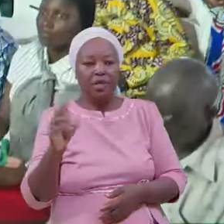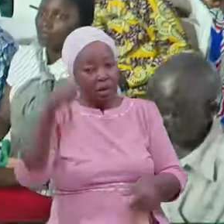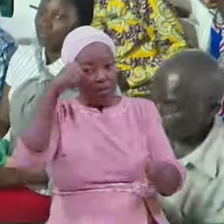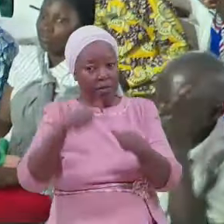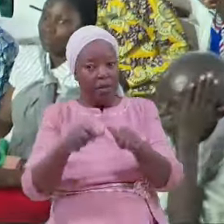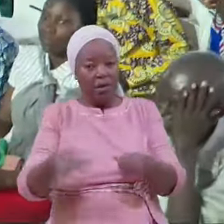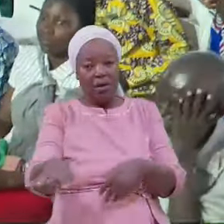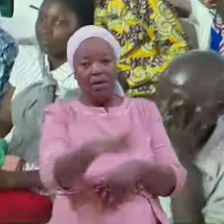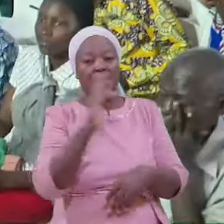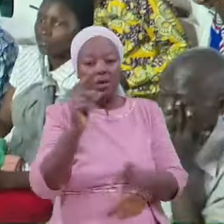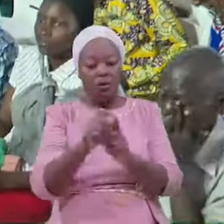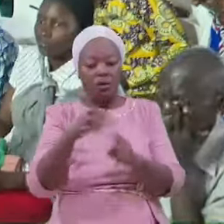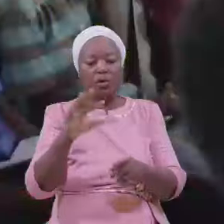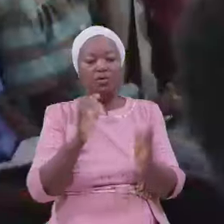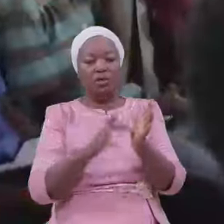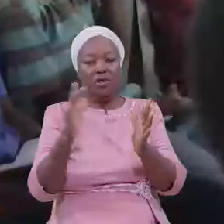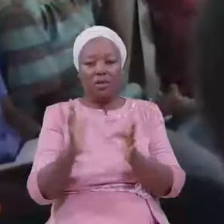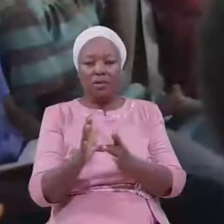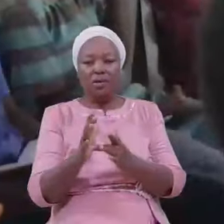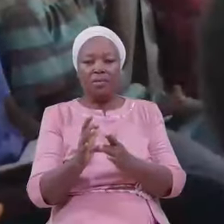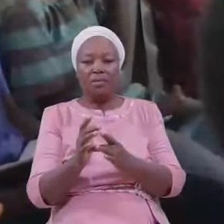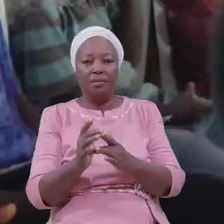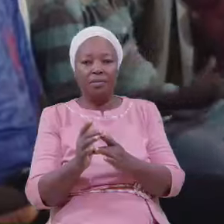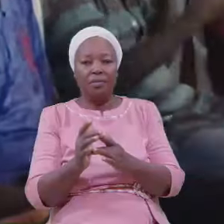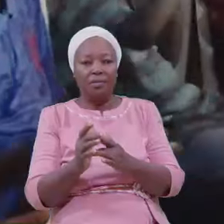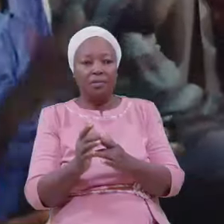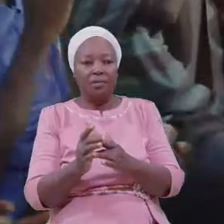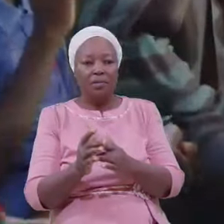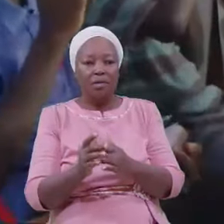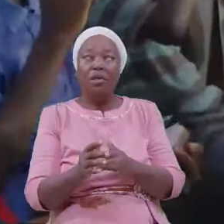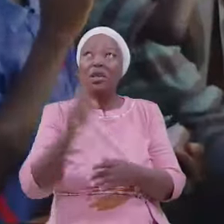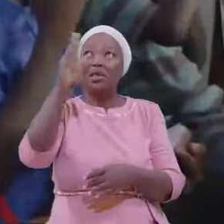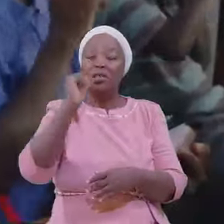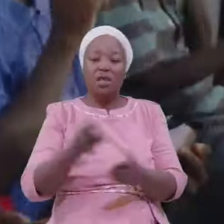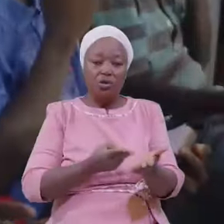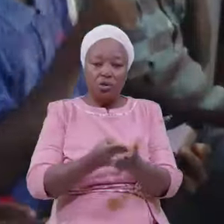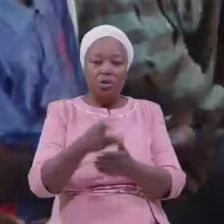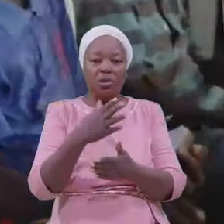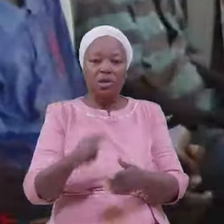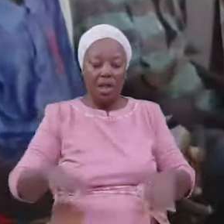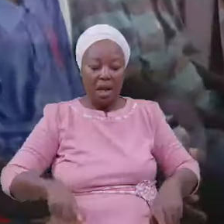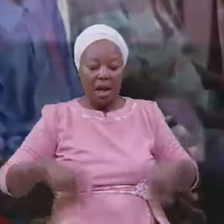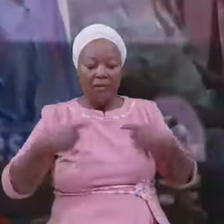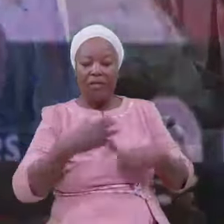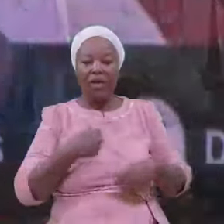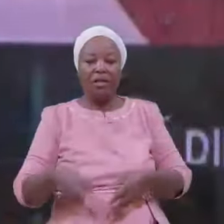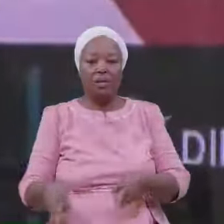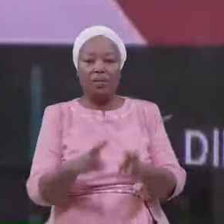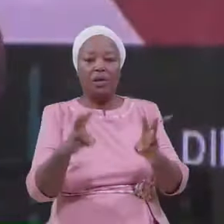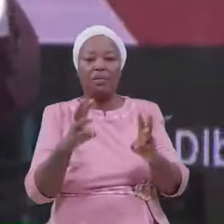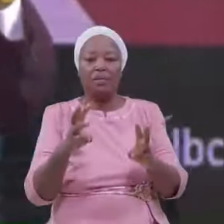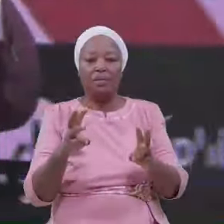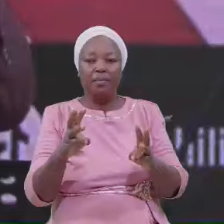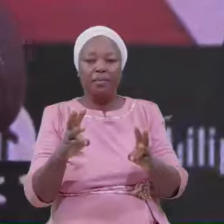Jesus. Pakinggan natin ang salita ng Panginoon. Is the truth, the life, and is the way. Ang Panginoong Jesucristo ang